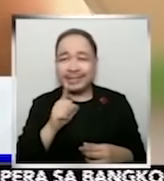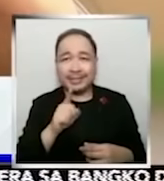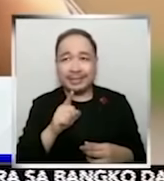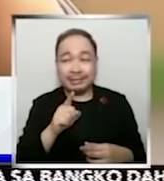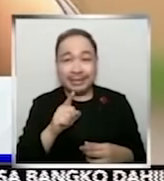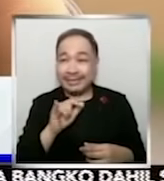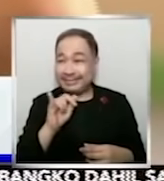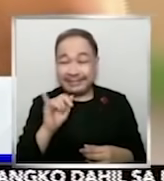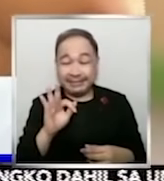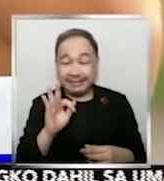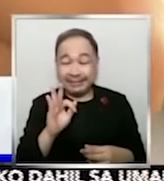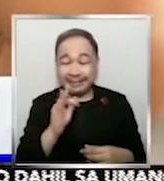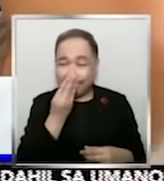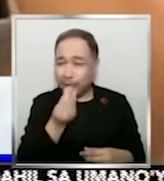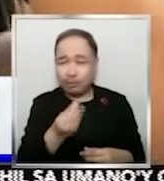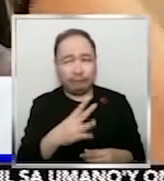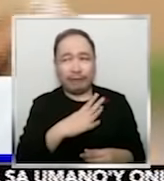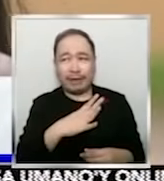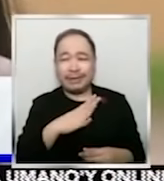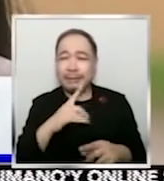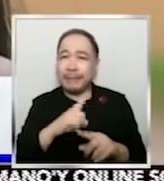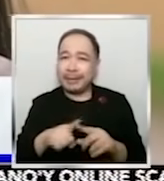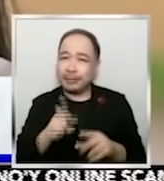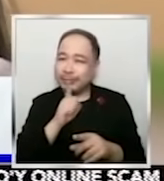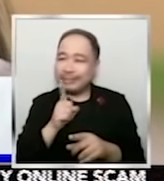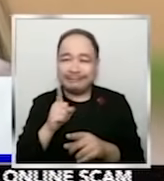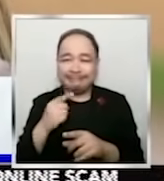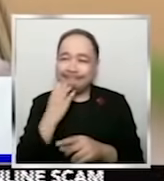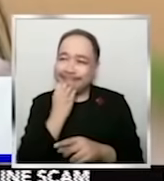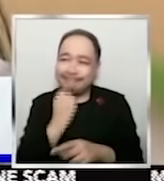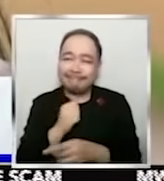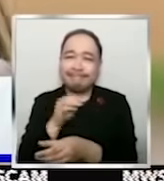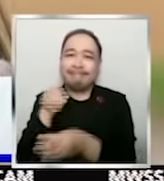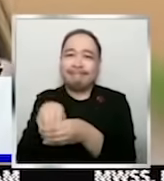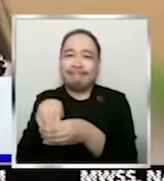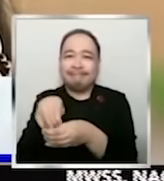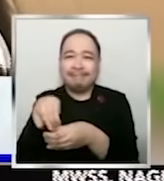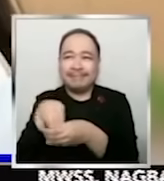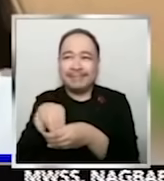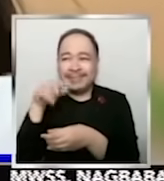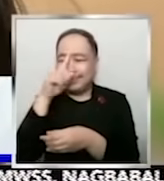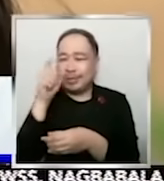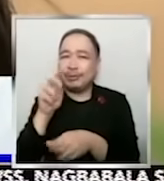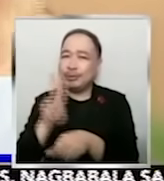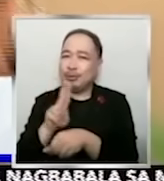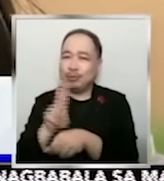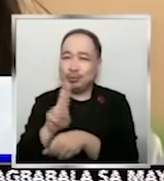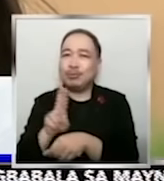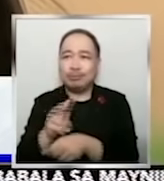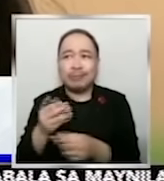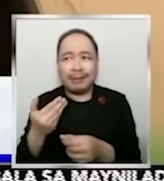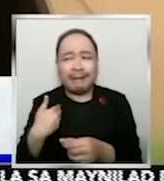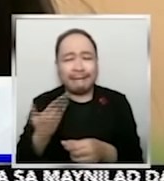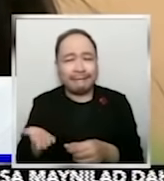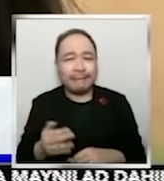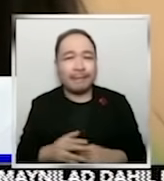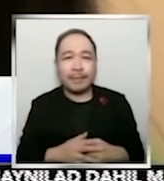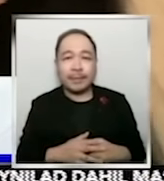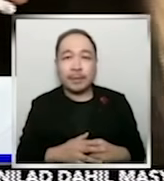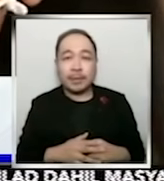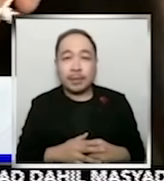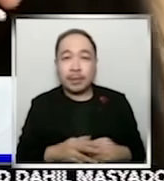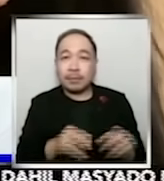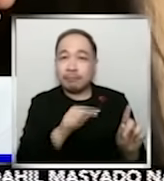kaso tinatabi po talaga natin yun. May paglalaanan na tayo. Hindi sukat akalain ng